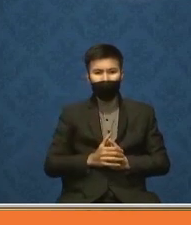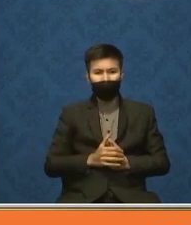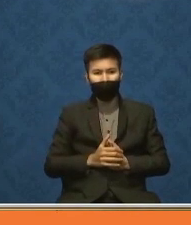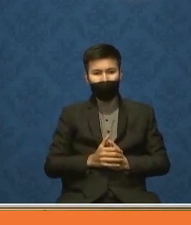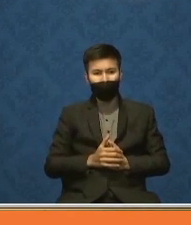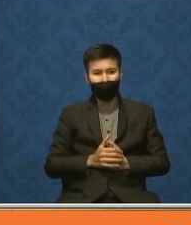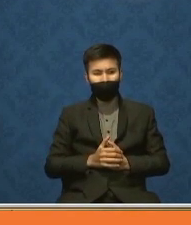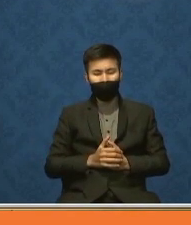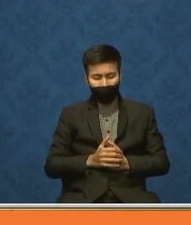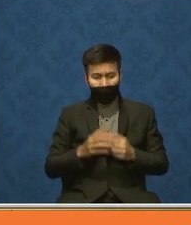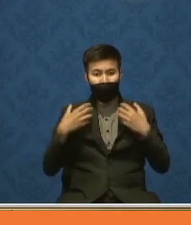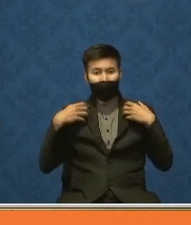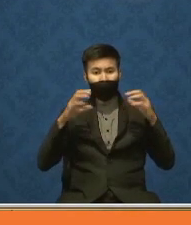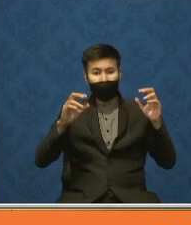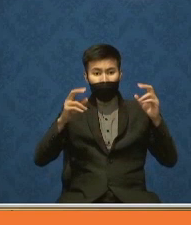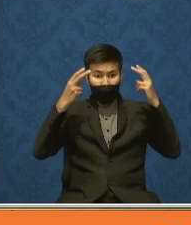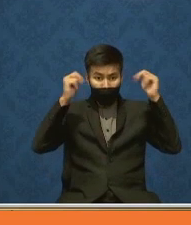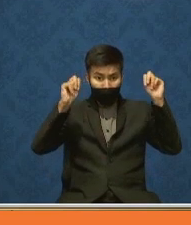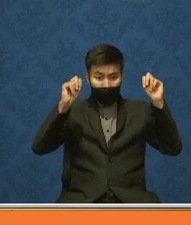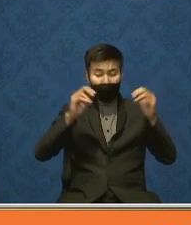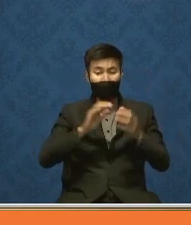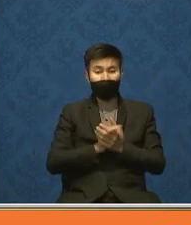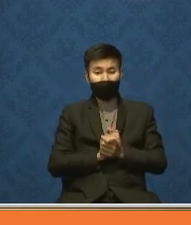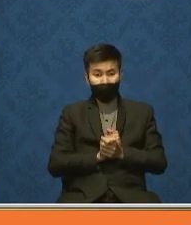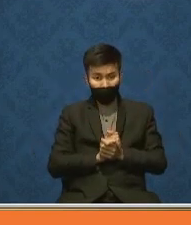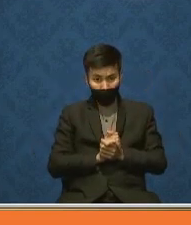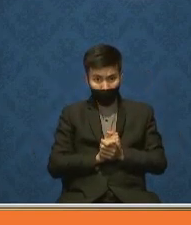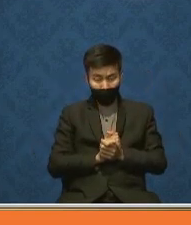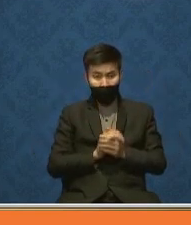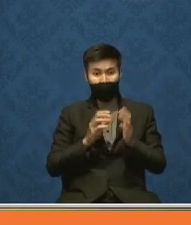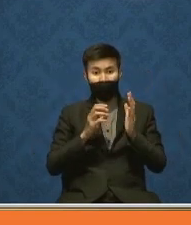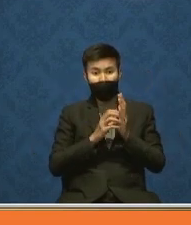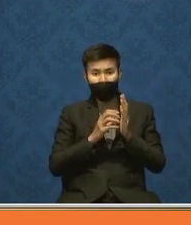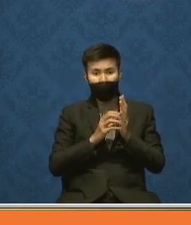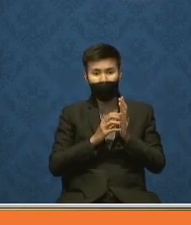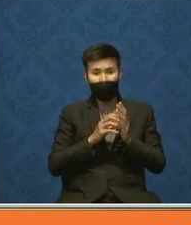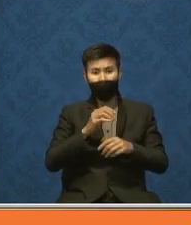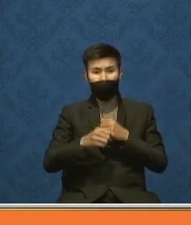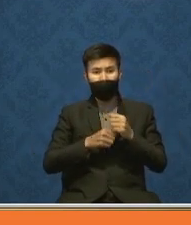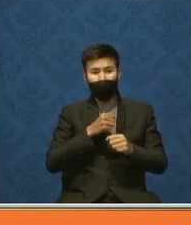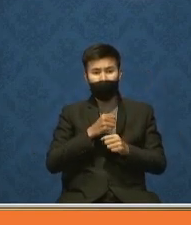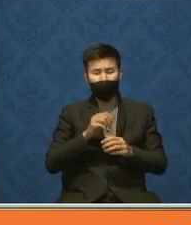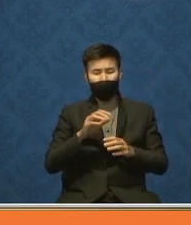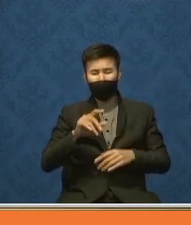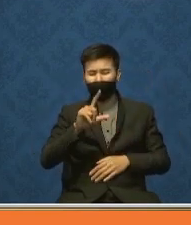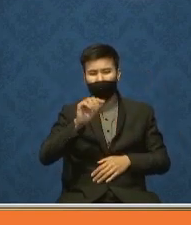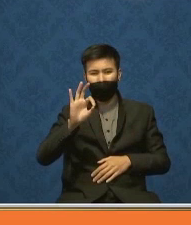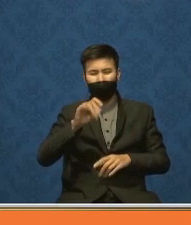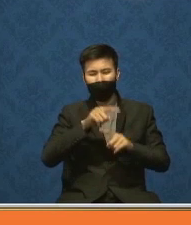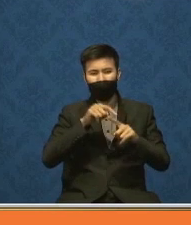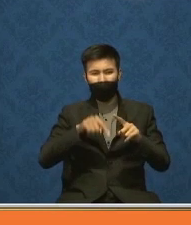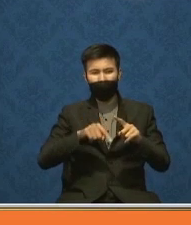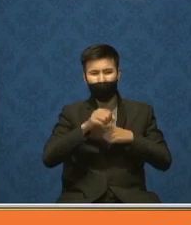แบบรวมศูนย์ครับรัฐบาลพลเอกประยุทธ์เนี่ยตั้งสัดส่วนรายได้ท้องถิ่นต่อส่วนกลางคงที่มาตลอดครับ 29% มาแล้ว8ปีน